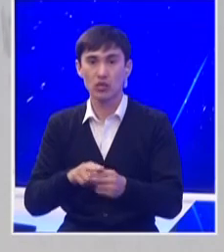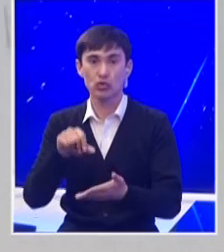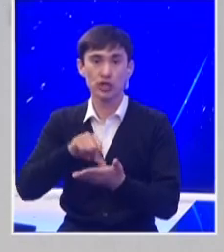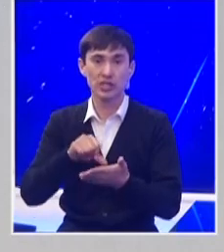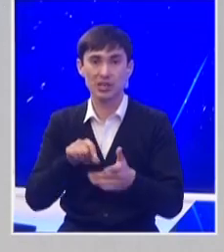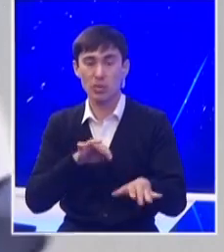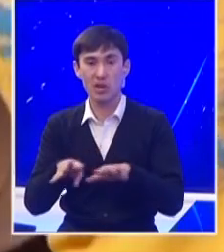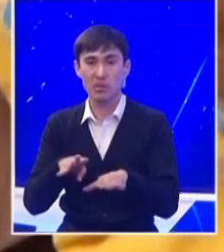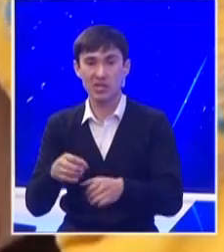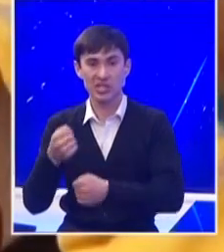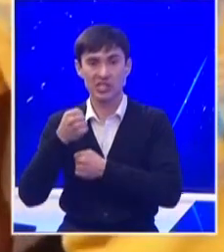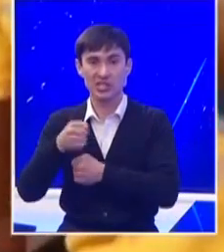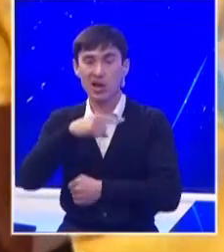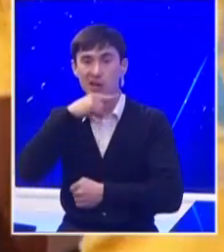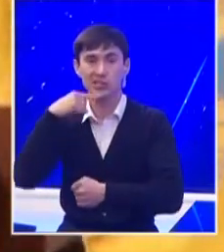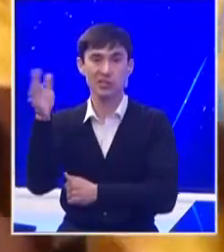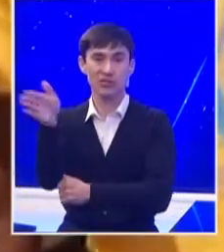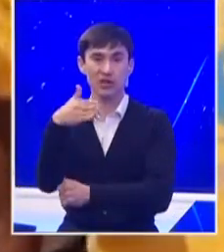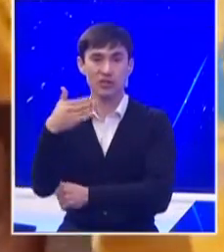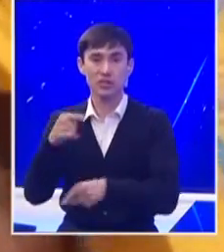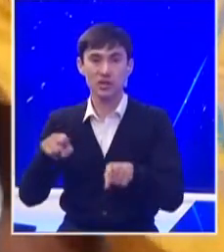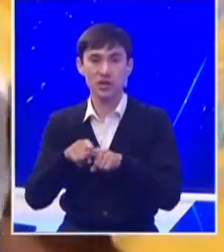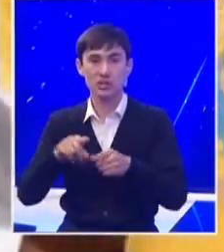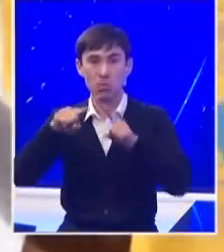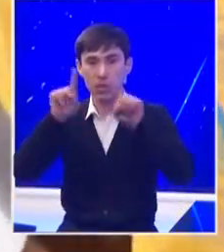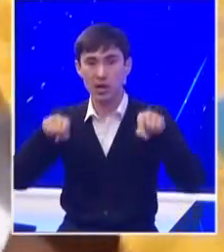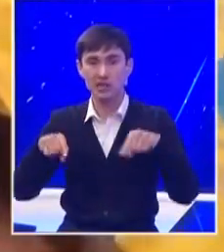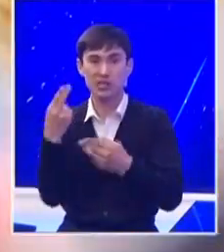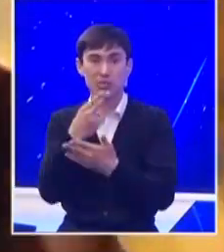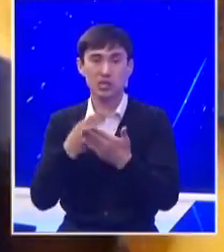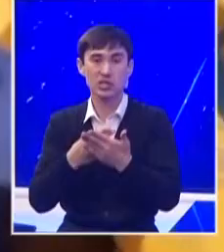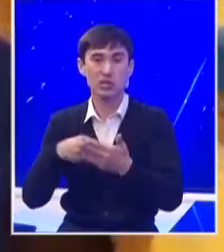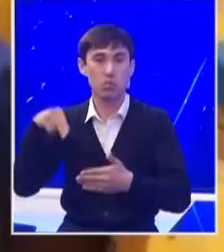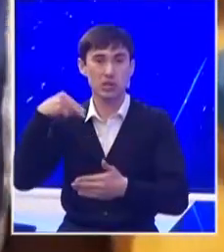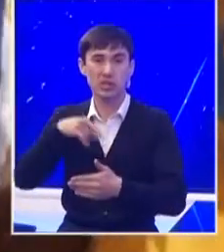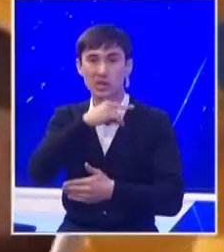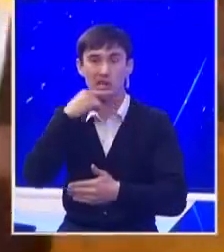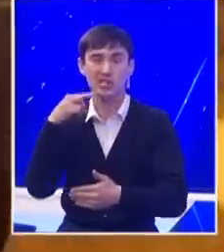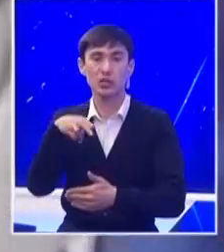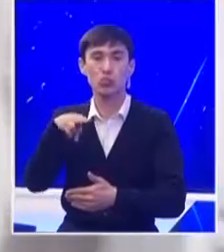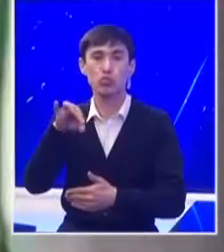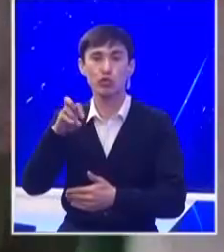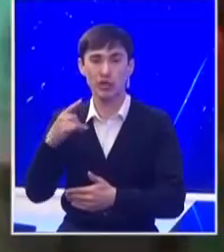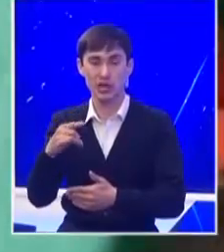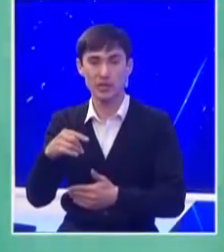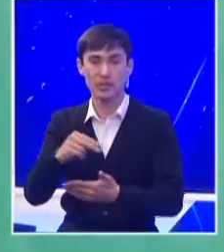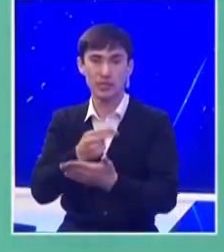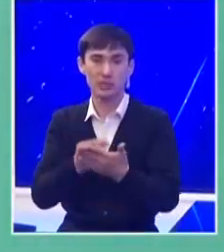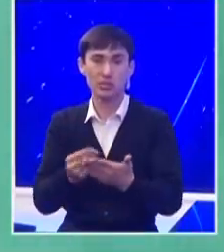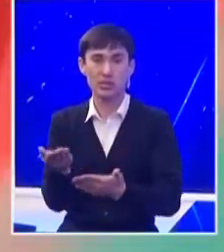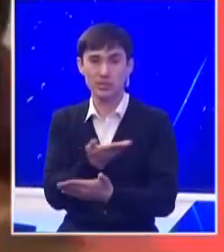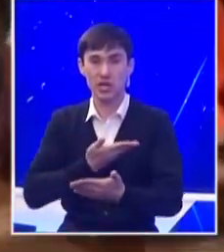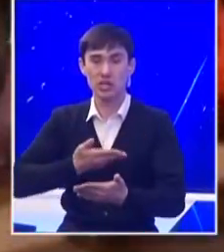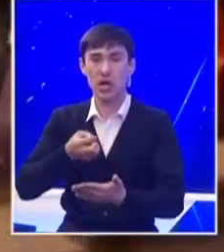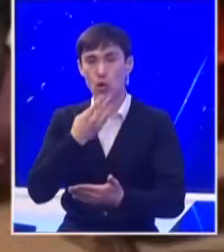участники мероприятия несли российские флаги, а также плакаты с изображением президента России Владимира Путина и надписями